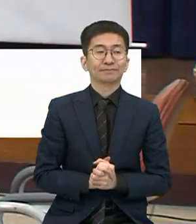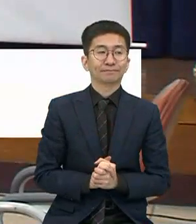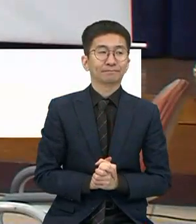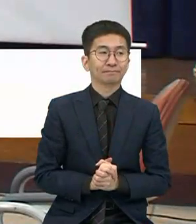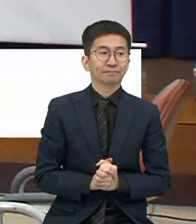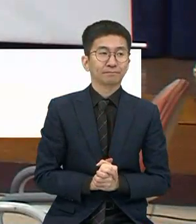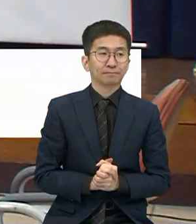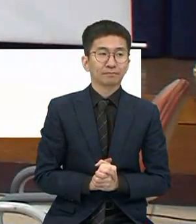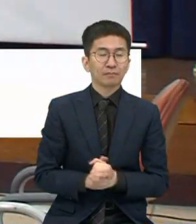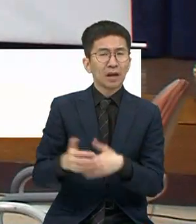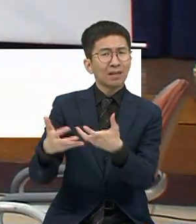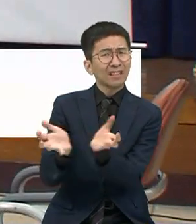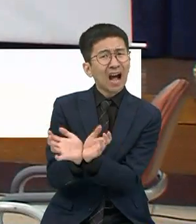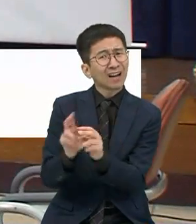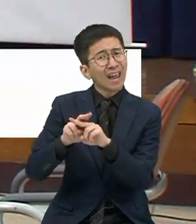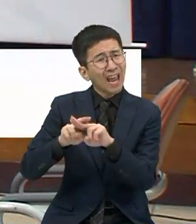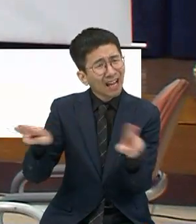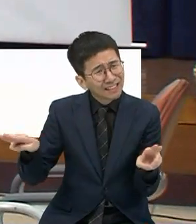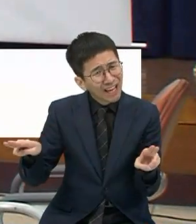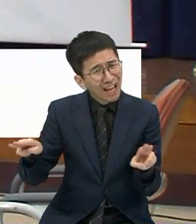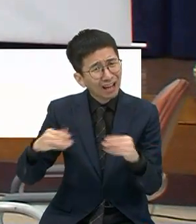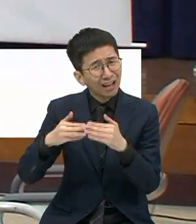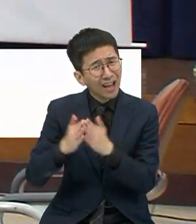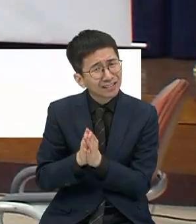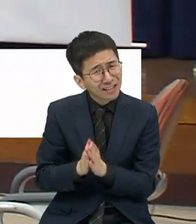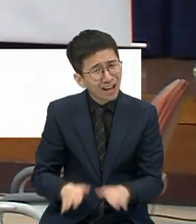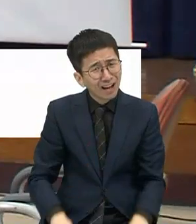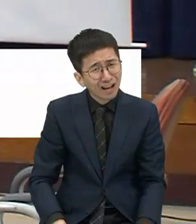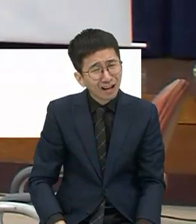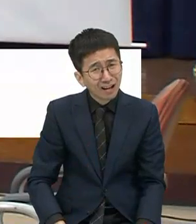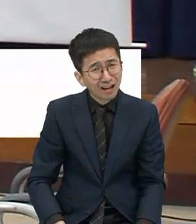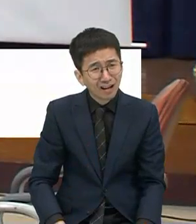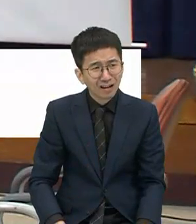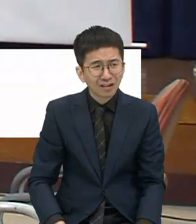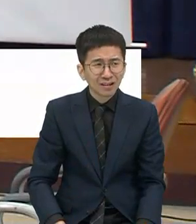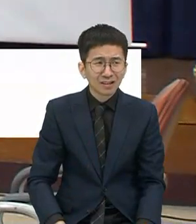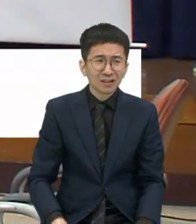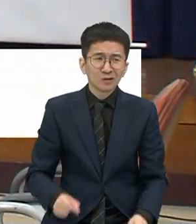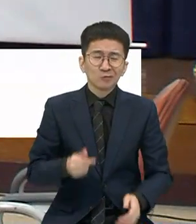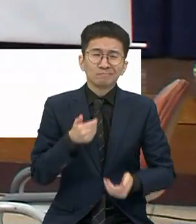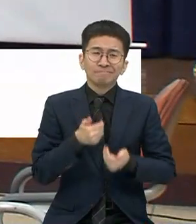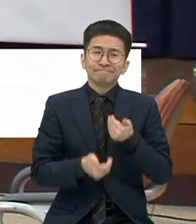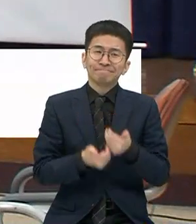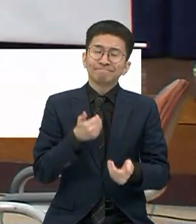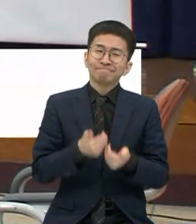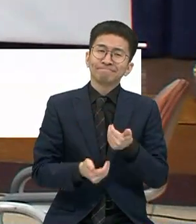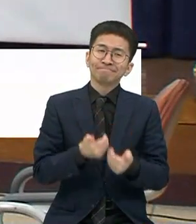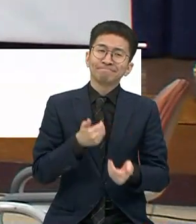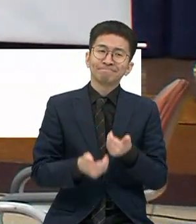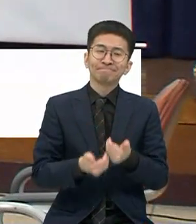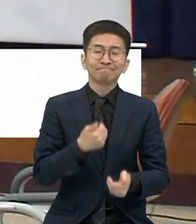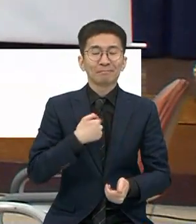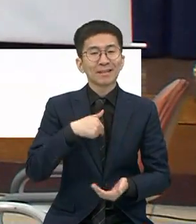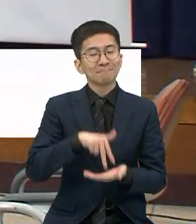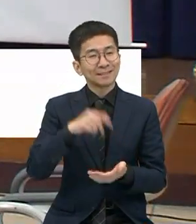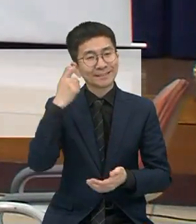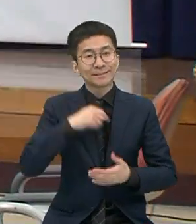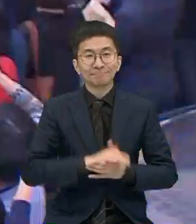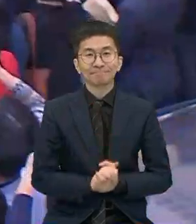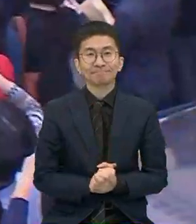화살을 당 해체로 돌리는 것은 좀 개연성이 좀 떨어지기 때문에 의아하다 이런 생각이